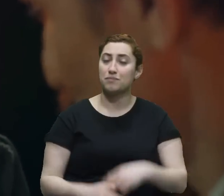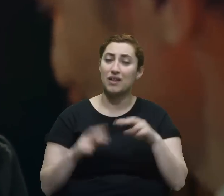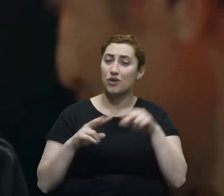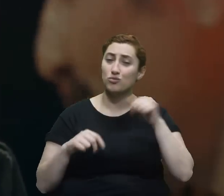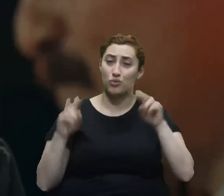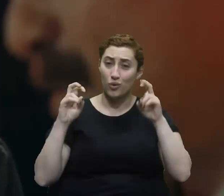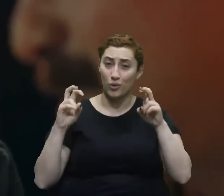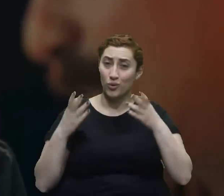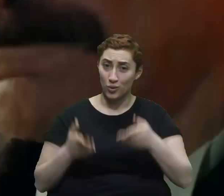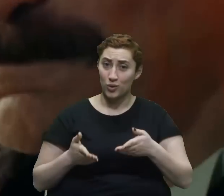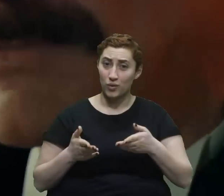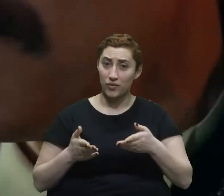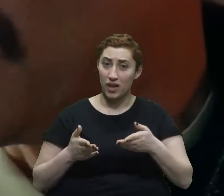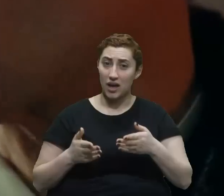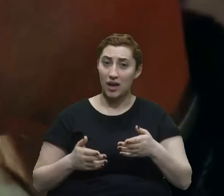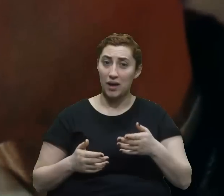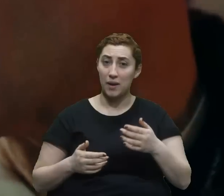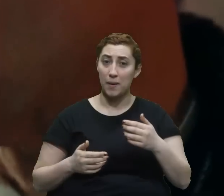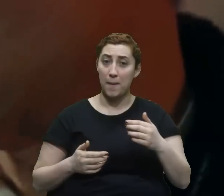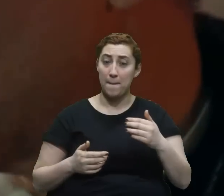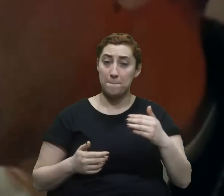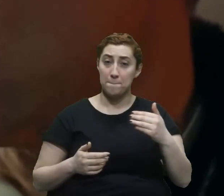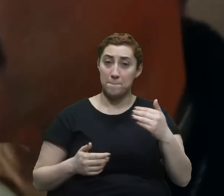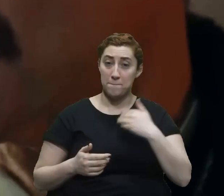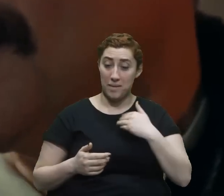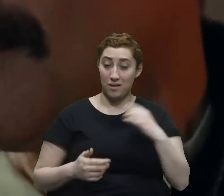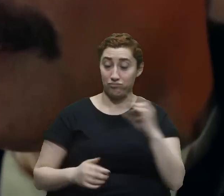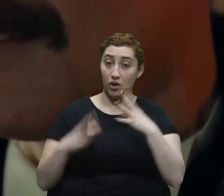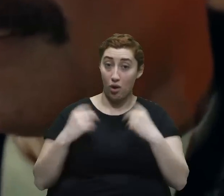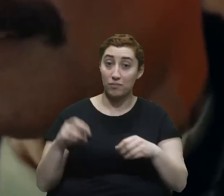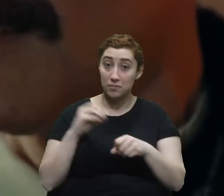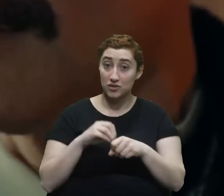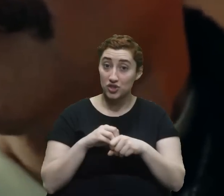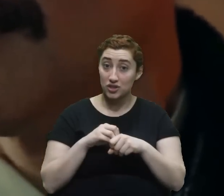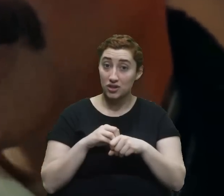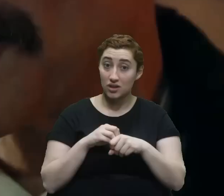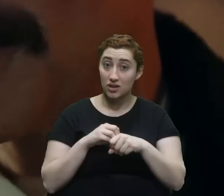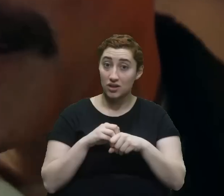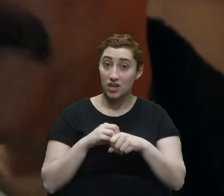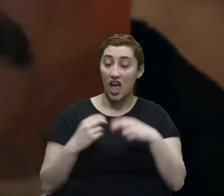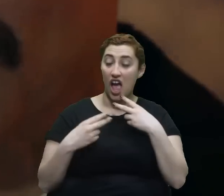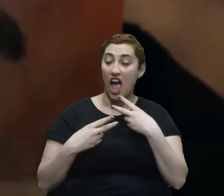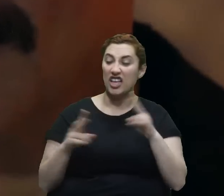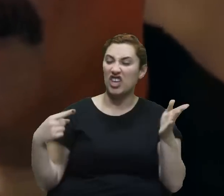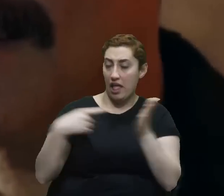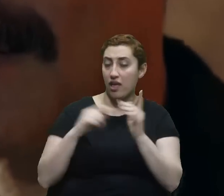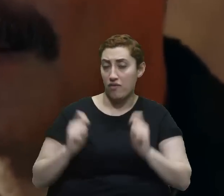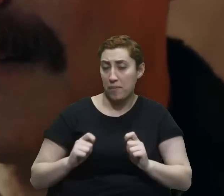Miloş bu durumda beni ortadan kaldırmak için, yok etmek için açık hedef